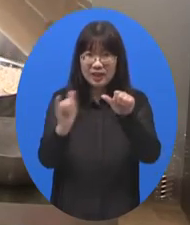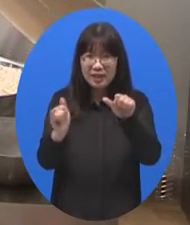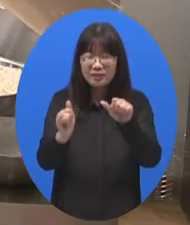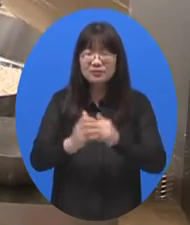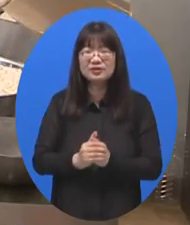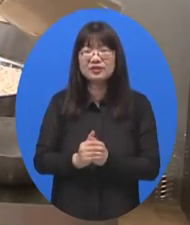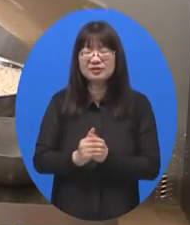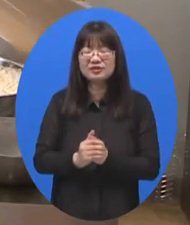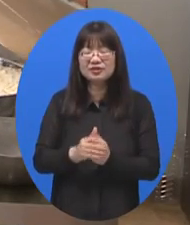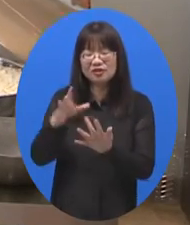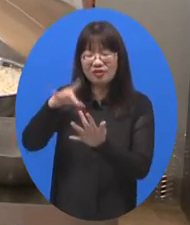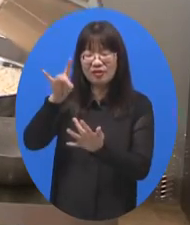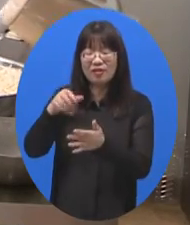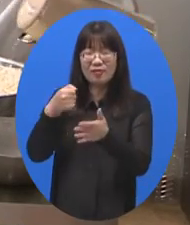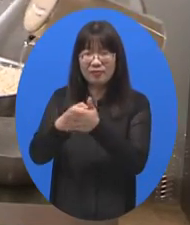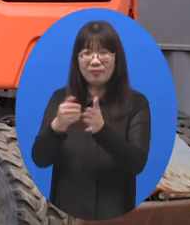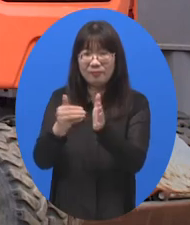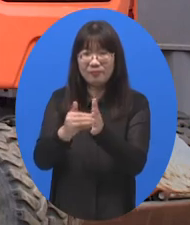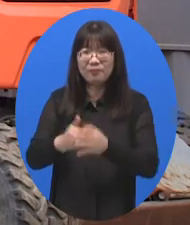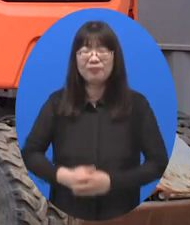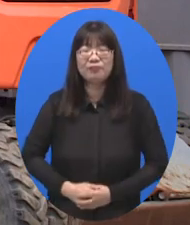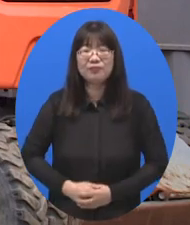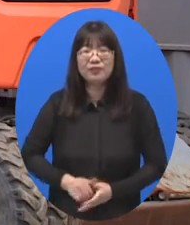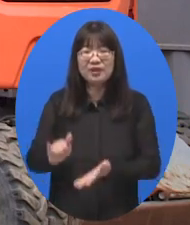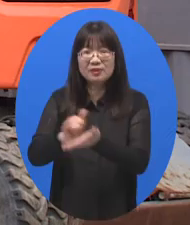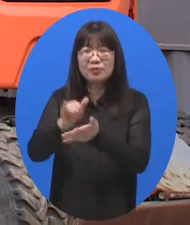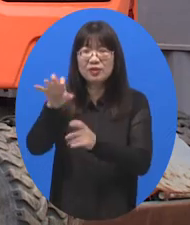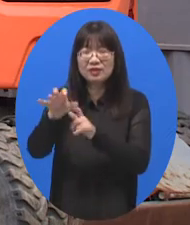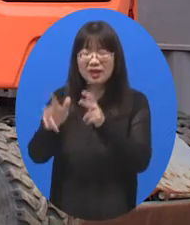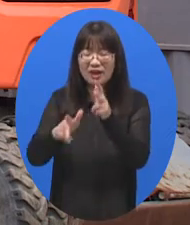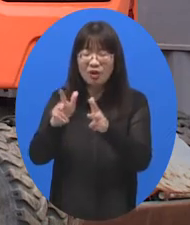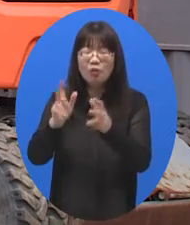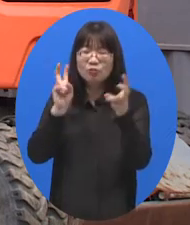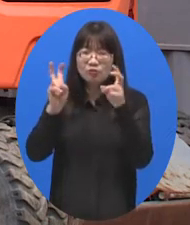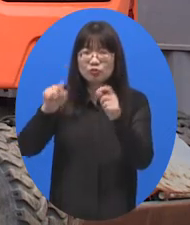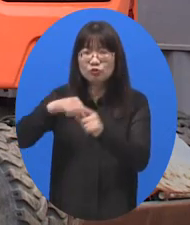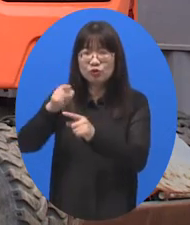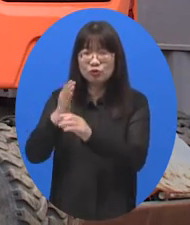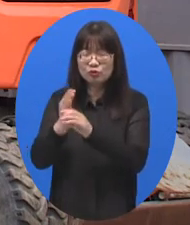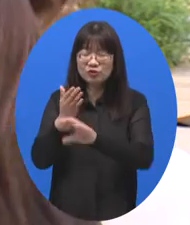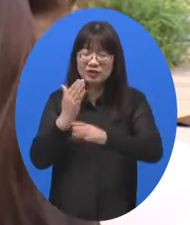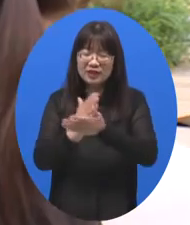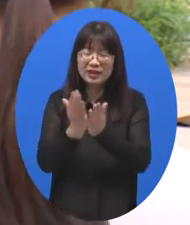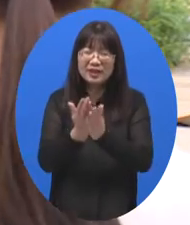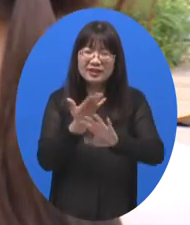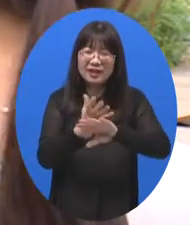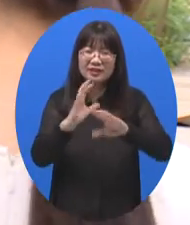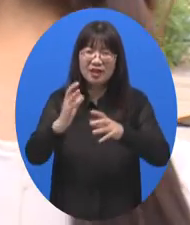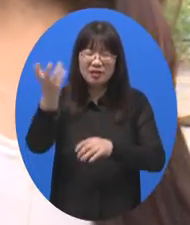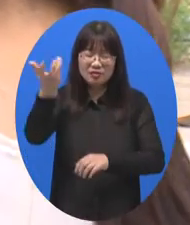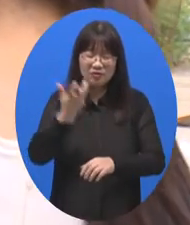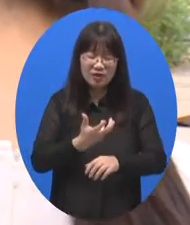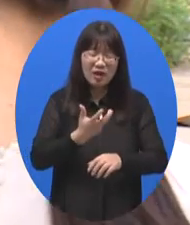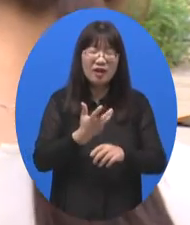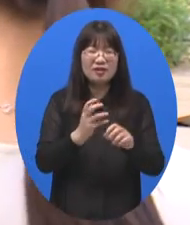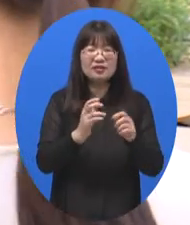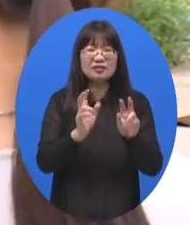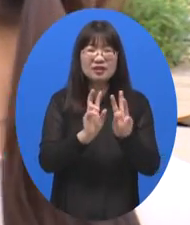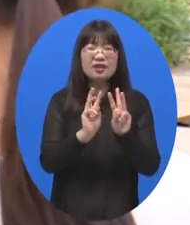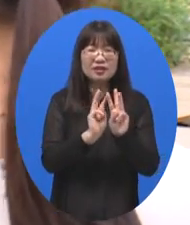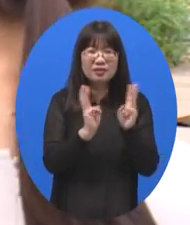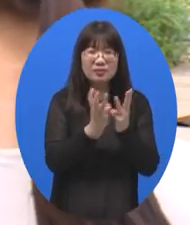이주민 리더 록 선정했습니다 김포에서 사업체를 운영하며 다양한 이주민 커뮤니티에 리더로 활동 중인